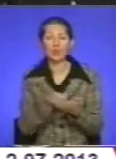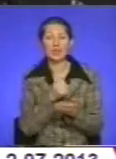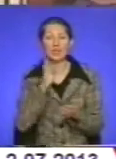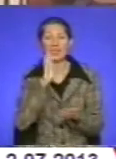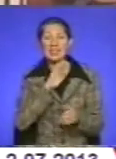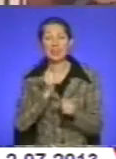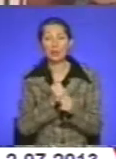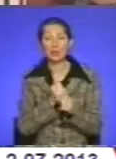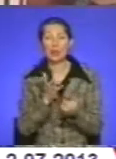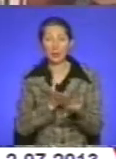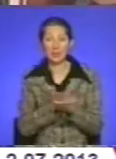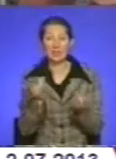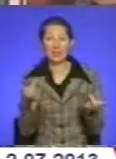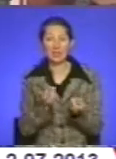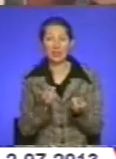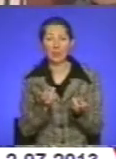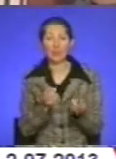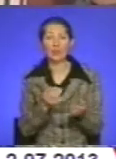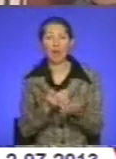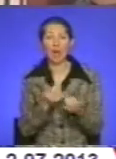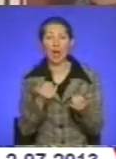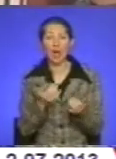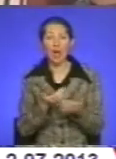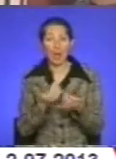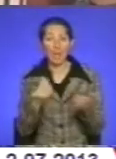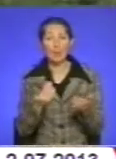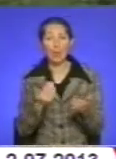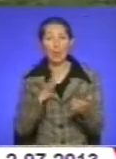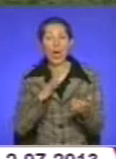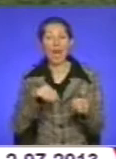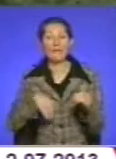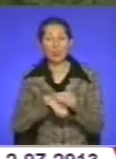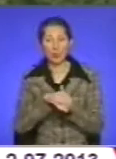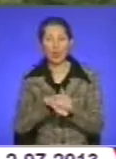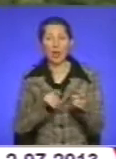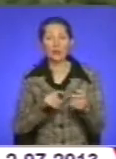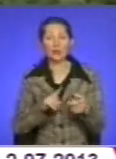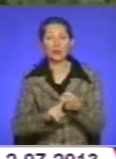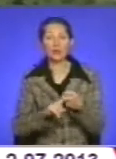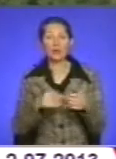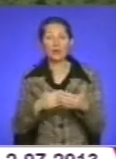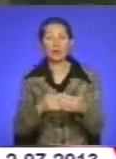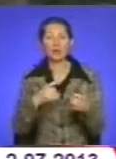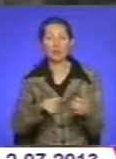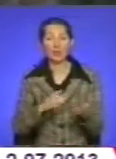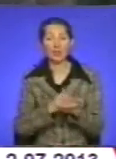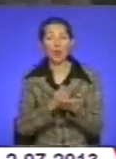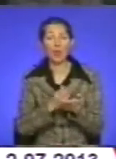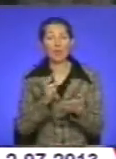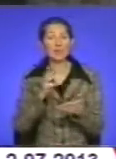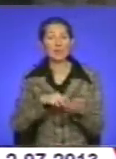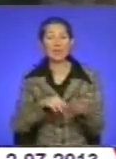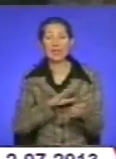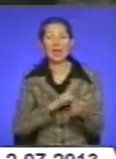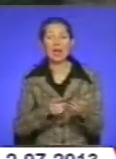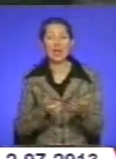за неї треба. Адже досі відпустка у зв'язку з вагітністю та пологами у страховий стаж, який брали до уваги при нарахуванні пенсії, не